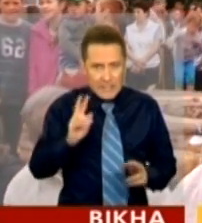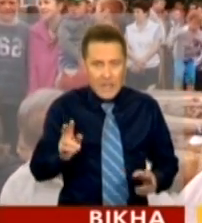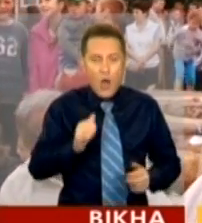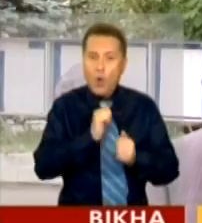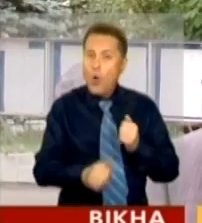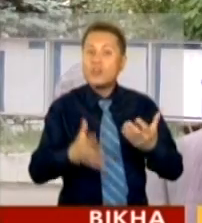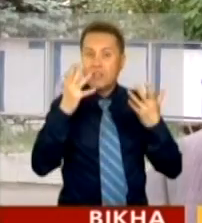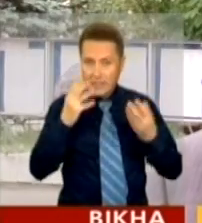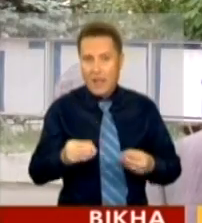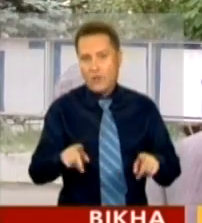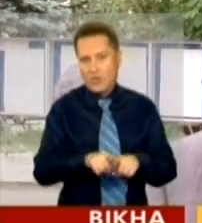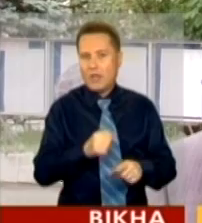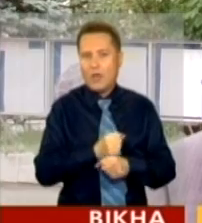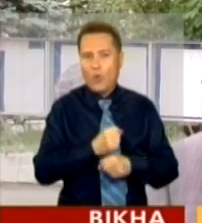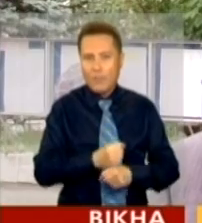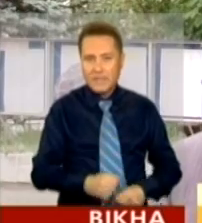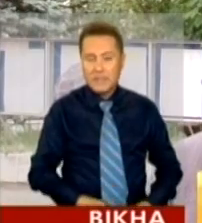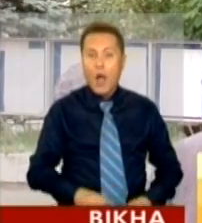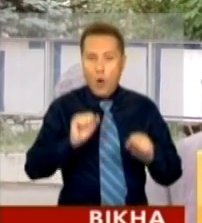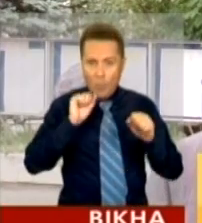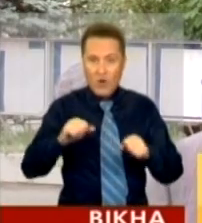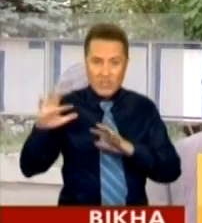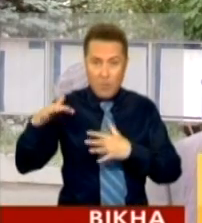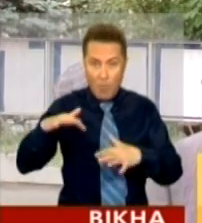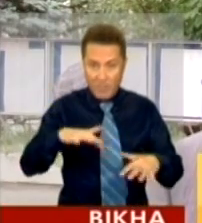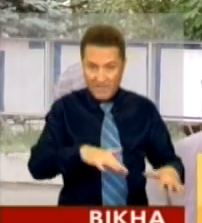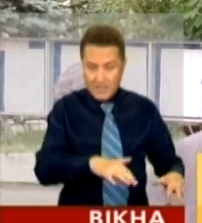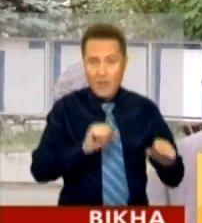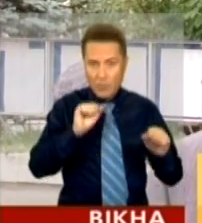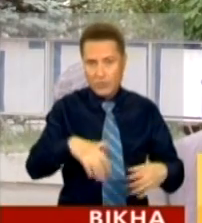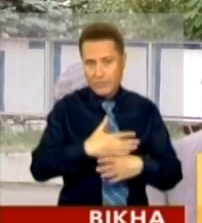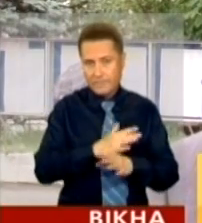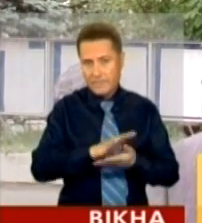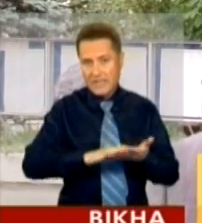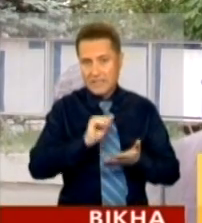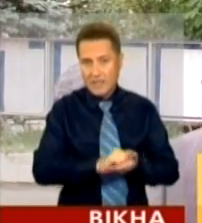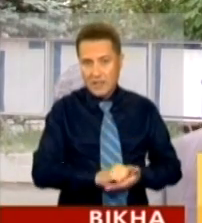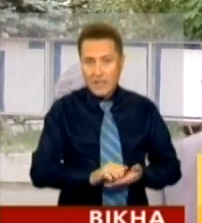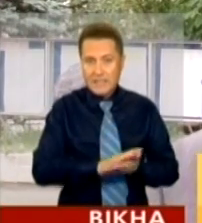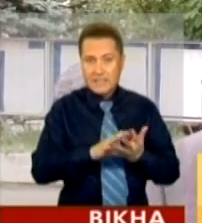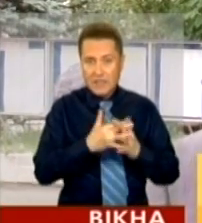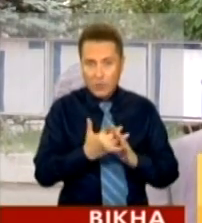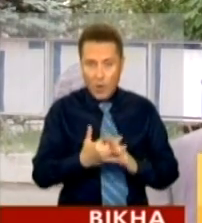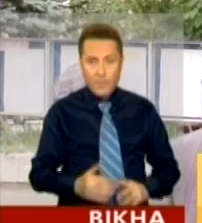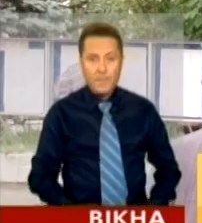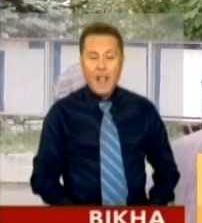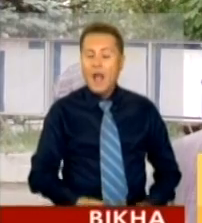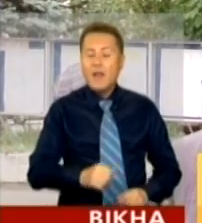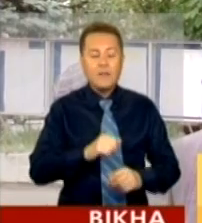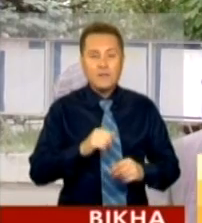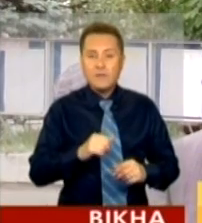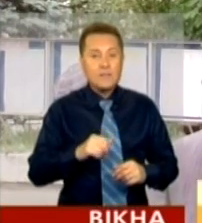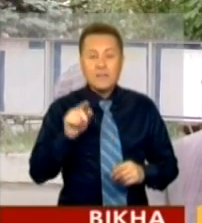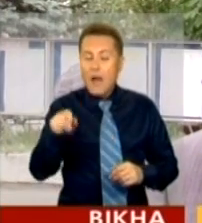Кожен день таке. Гори можуть поповзти, да, і це може мати місце при таких розробках гори. Тим більше, ні в якому разі взривними методами